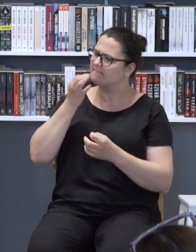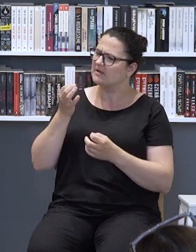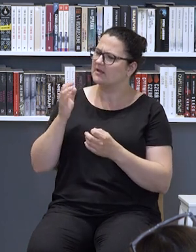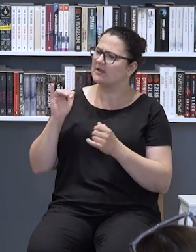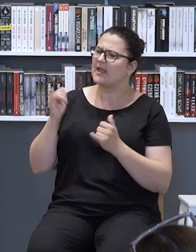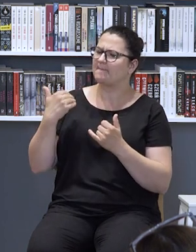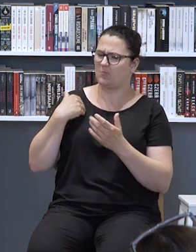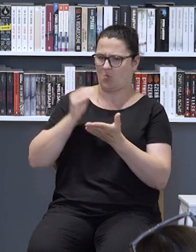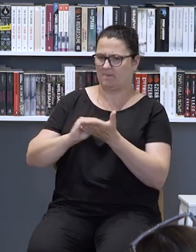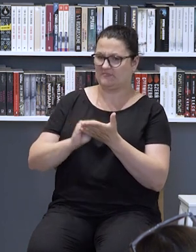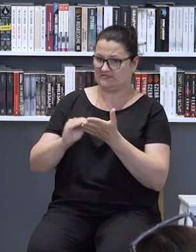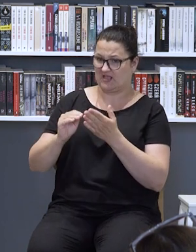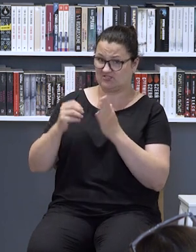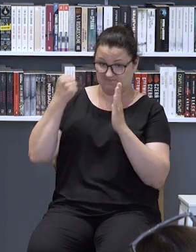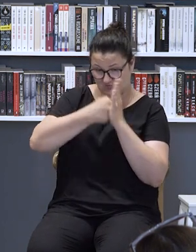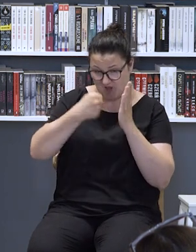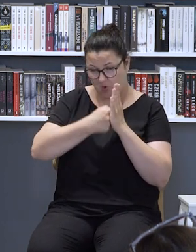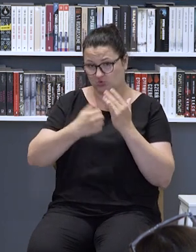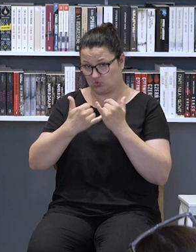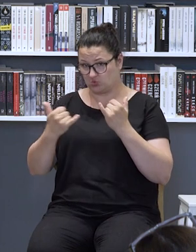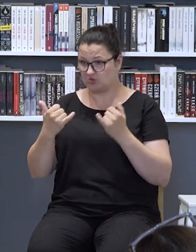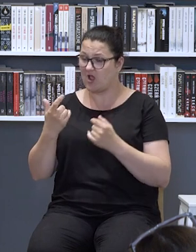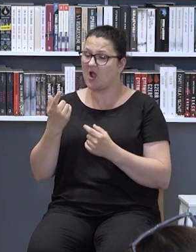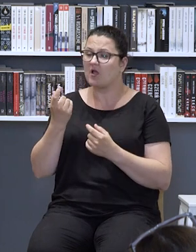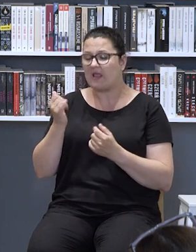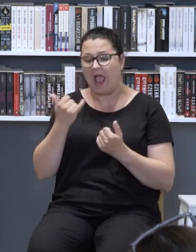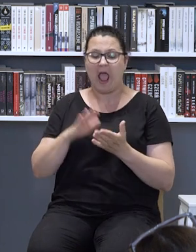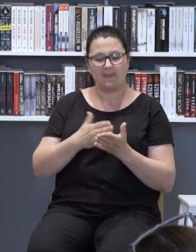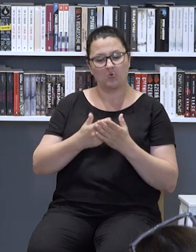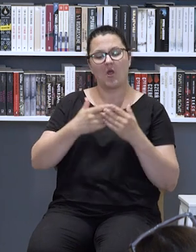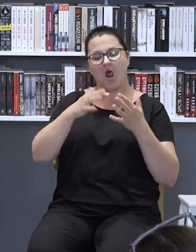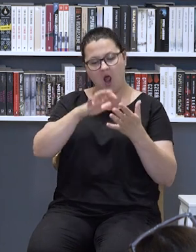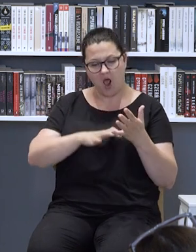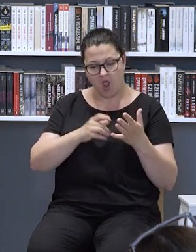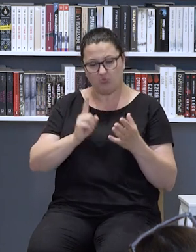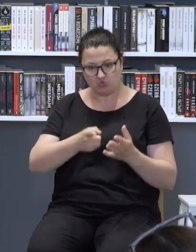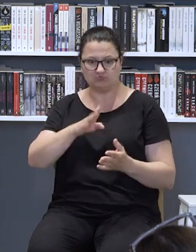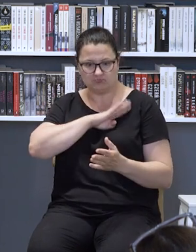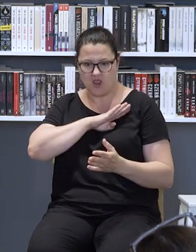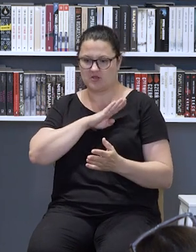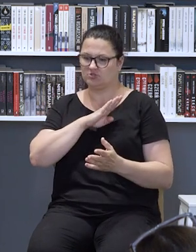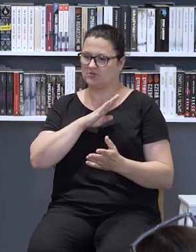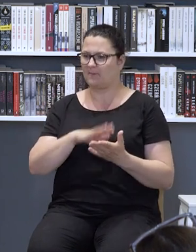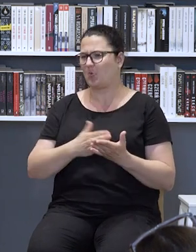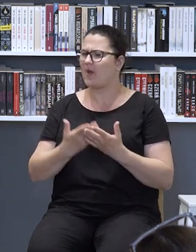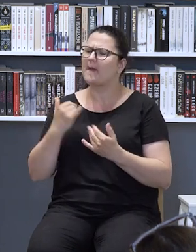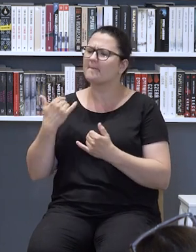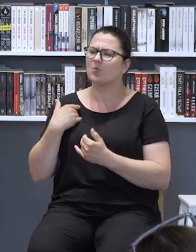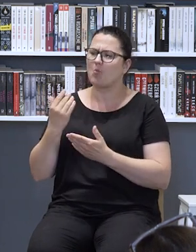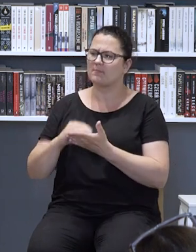wymyślałaś takie sceny przemocy? Myślałaś sobie, że w tym wątku musi być jakiś trup, musi być jakaś śmierć?